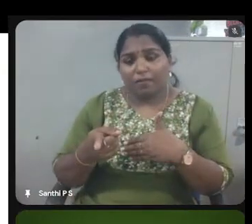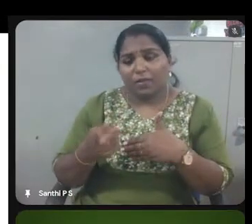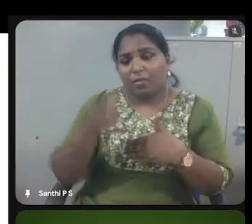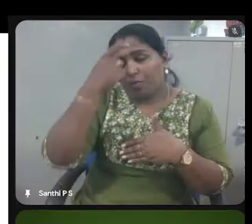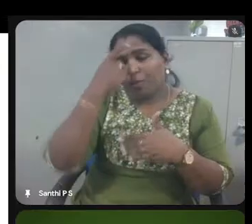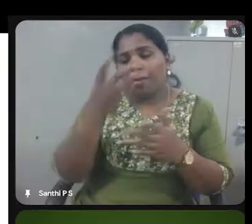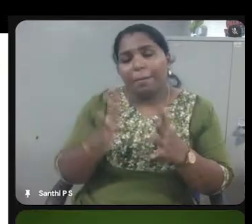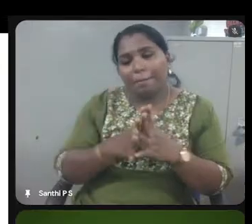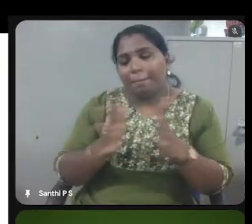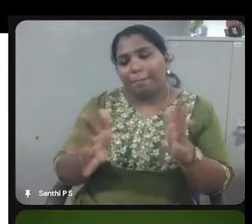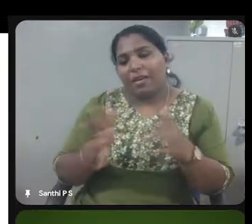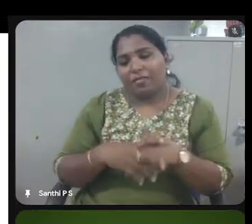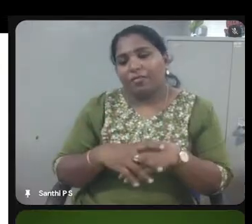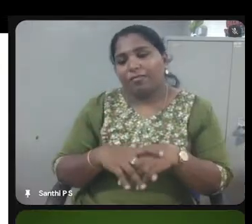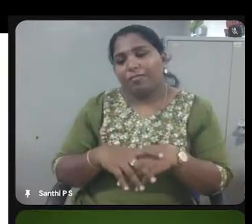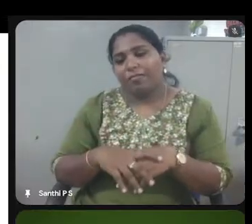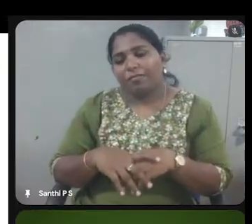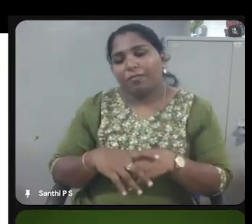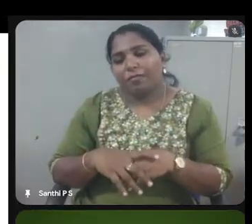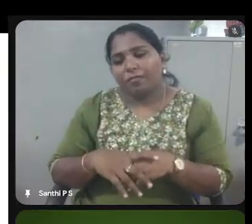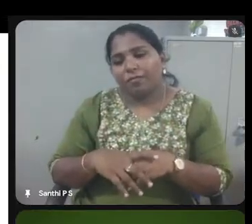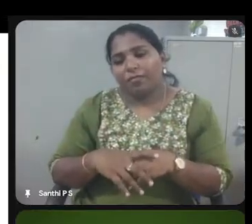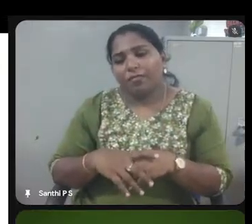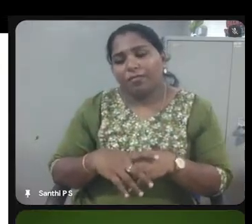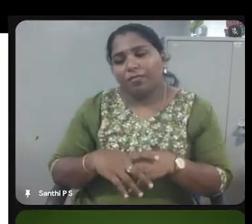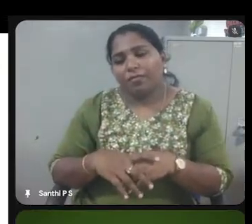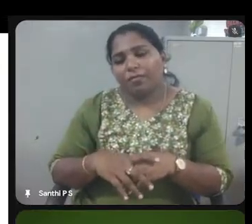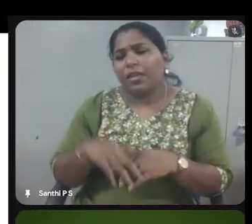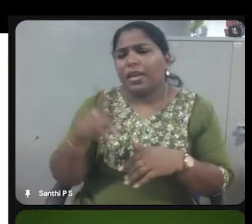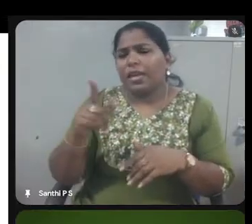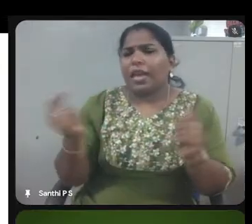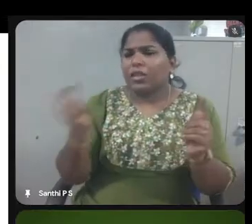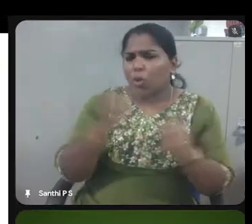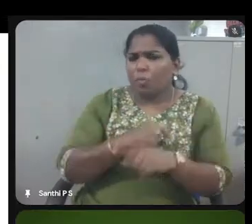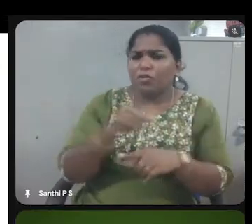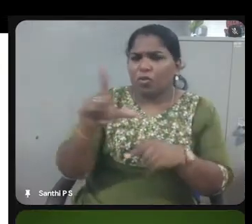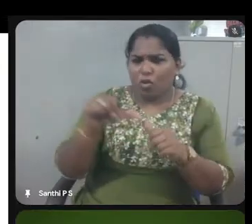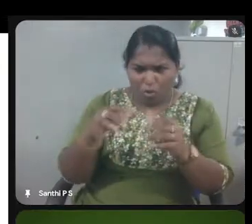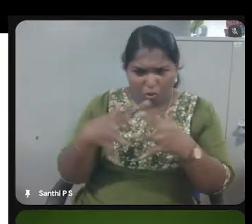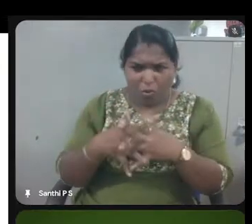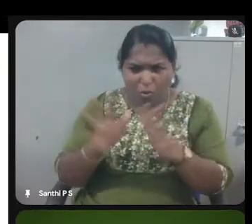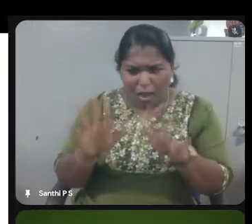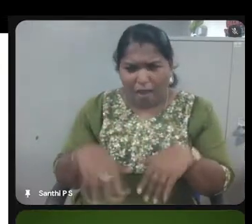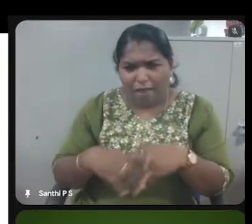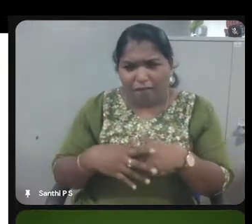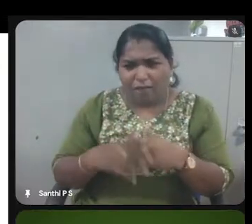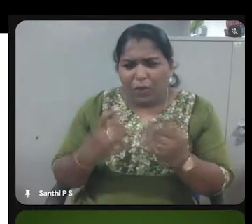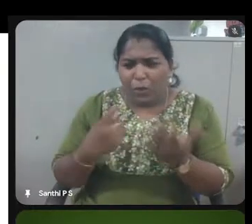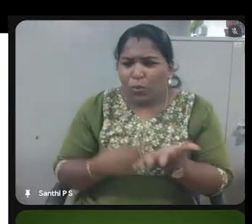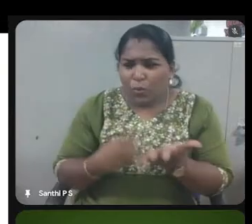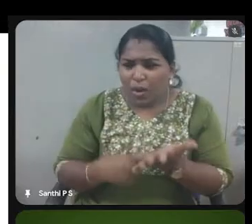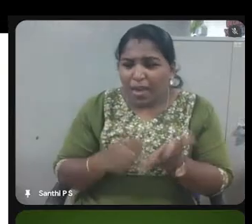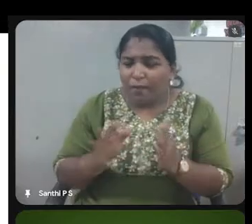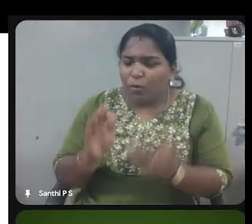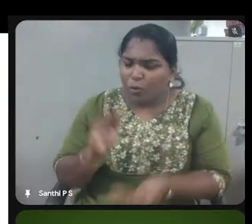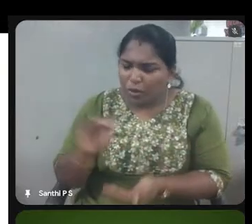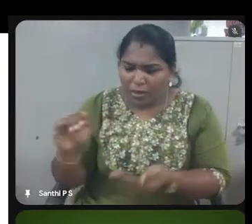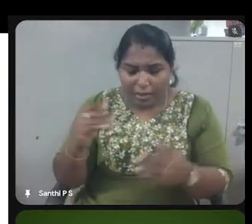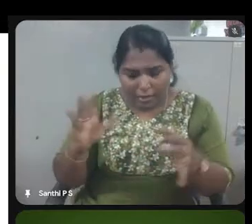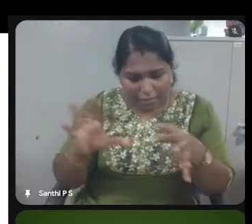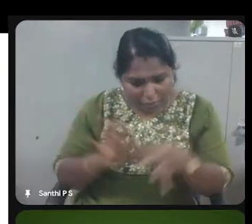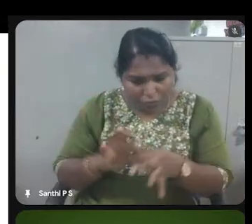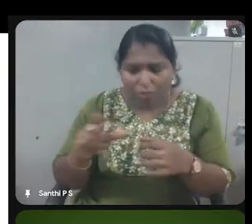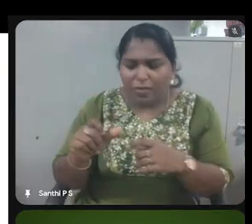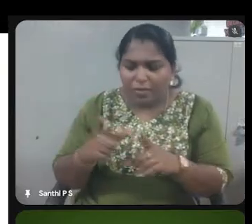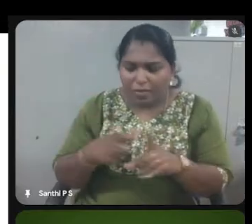ചെയ്യും, ഏതെങ്കിലും രീതിയിൽ മാനിപ്പുലേറ്റ് ചെയ്യും. അപ്പൊ ഇതിനെതിരെ എന്തെങ്കിലും നിയമത്തിന്റെ പിൻബലോ ഈ കുട്ടികളുമായി ബന്ധപ്പെട്ടതോ അല്ലെ